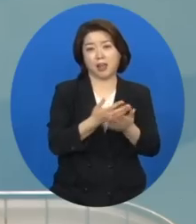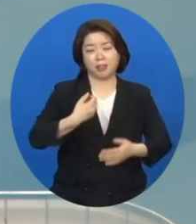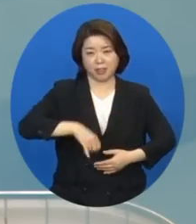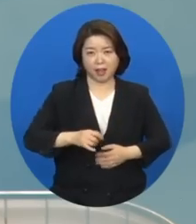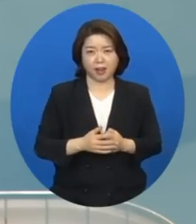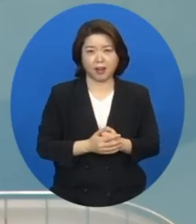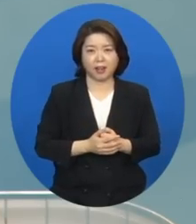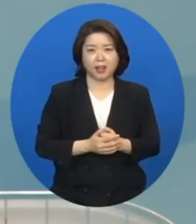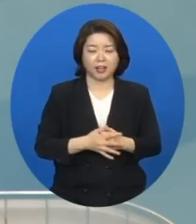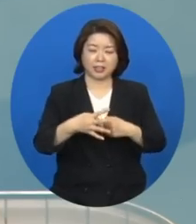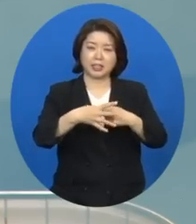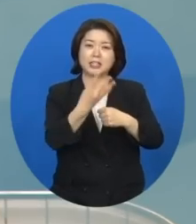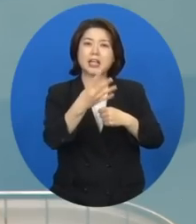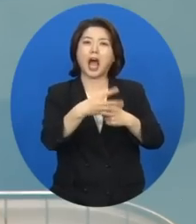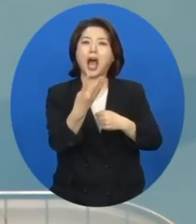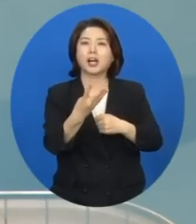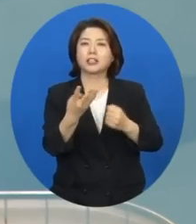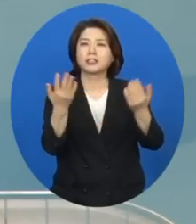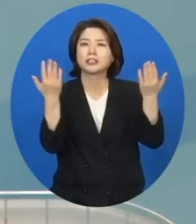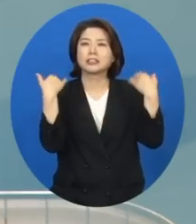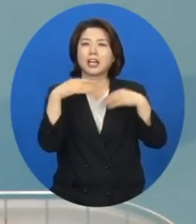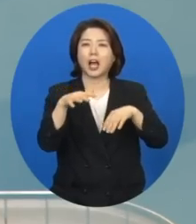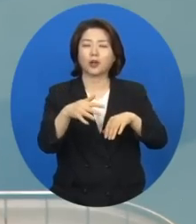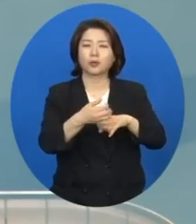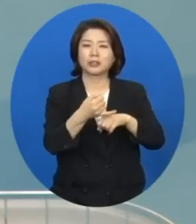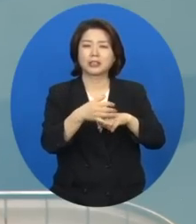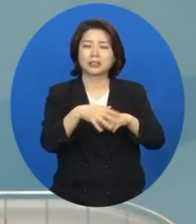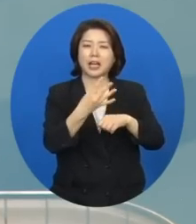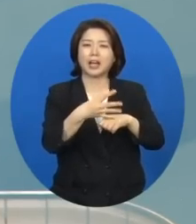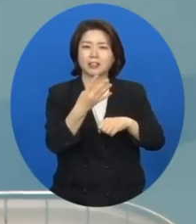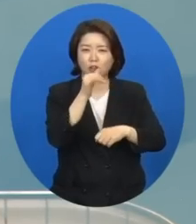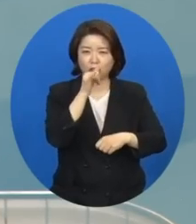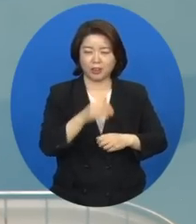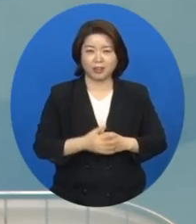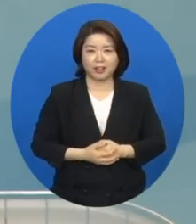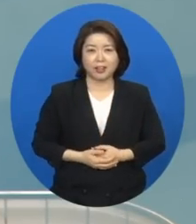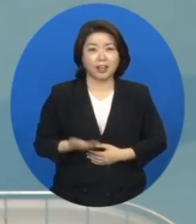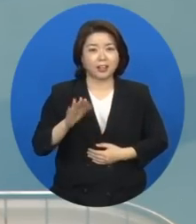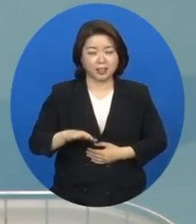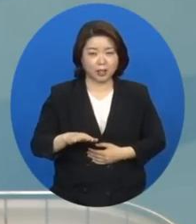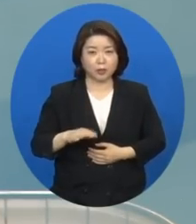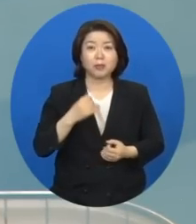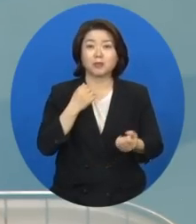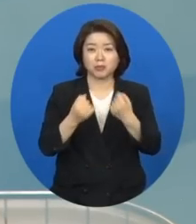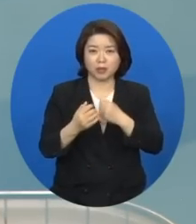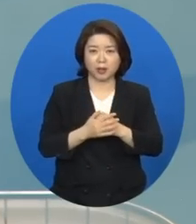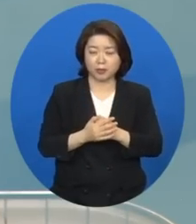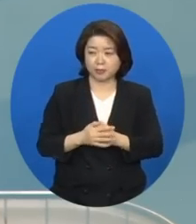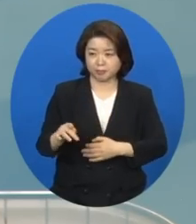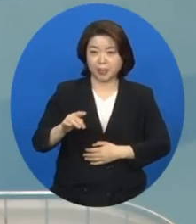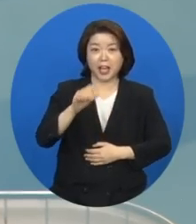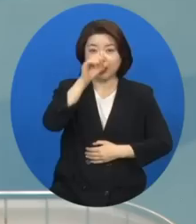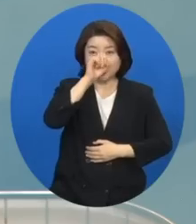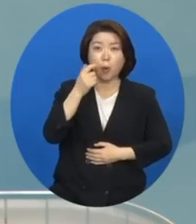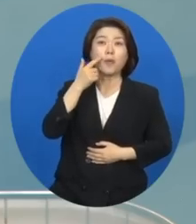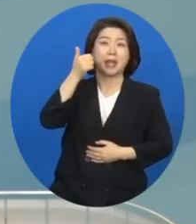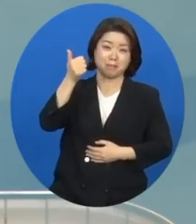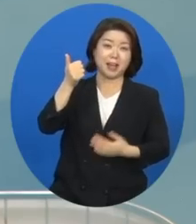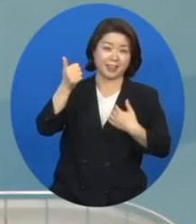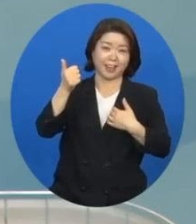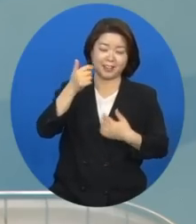딸이 4학년이었습니다. 막내가. 근데 제가 그래도 좋은 아빠입니다.